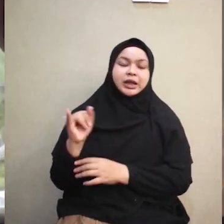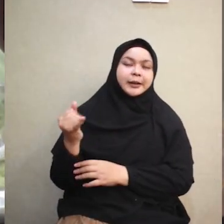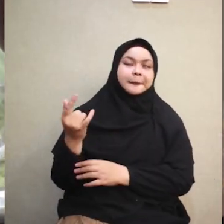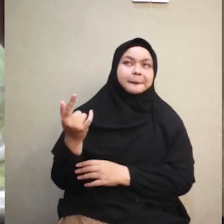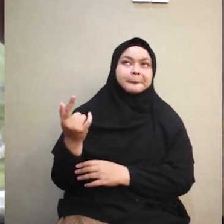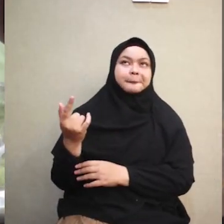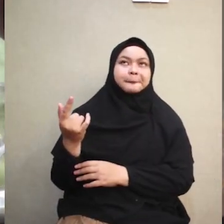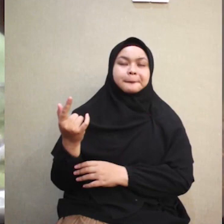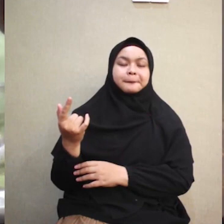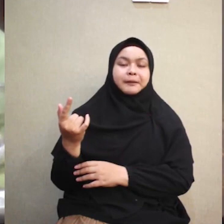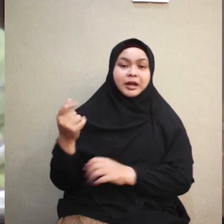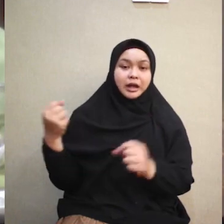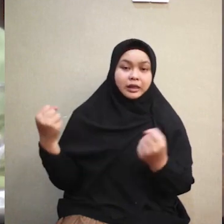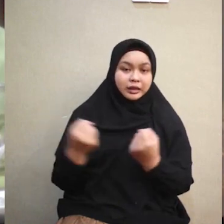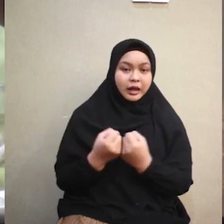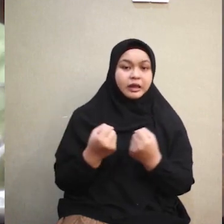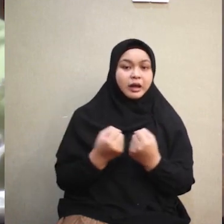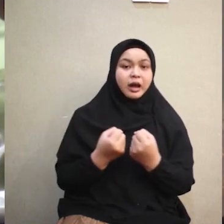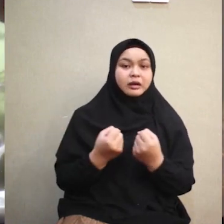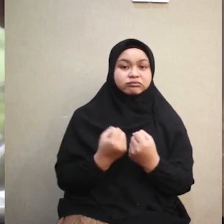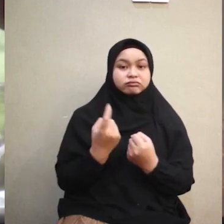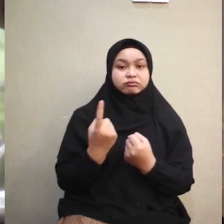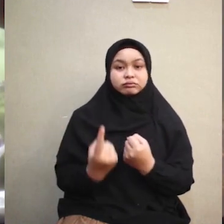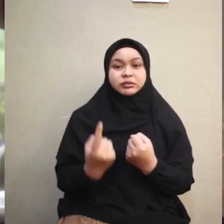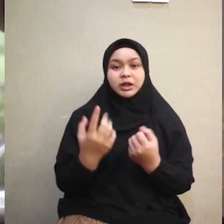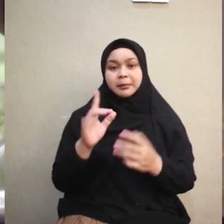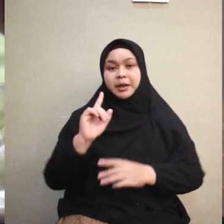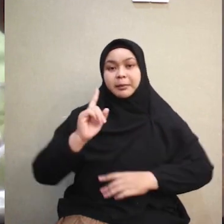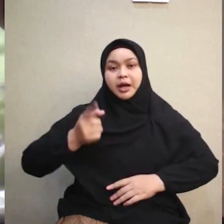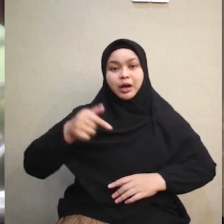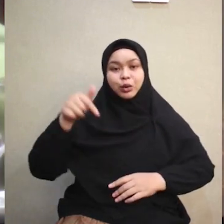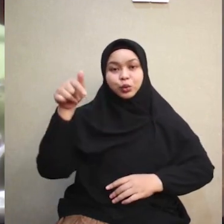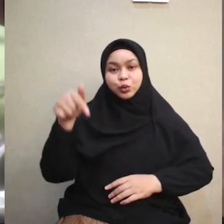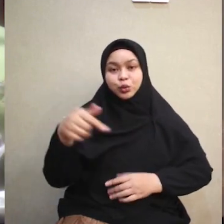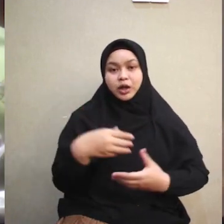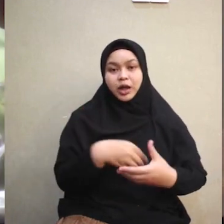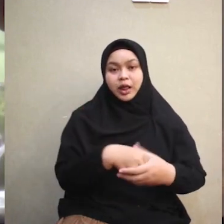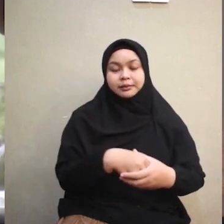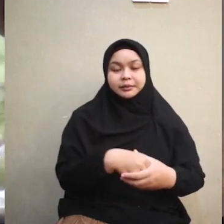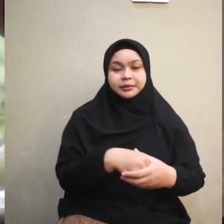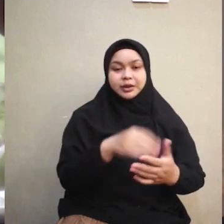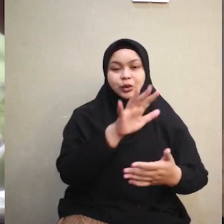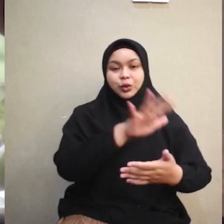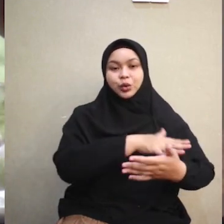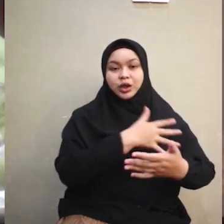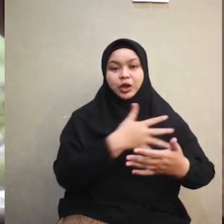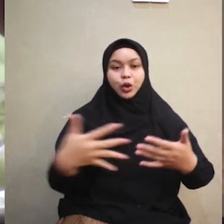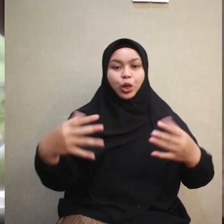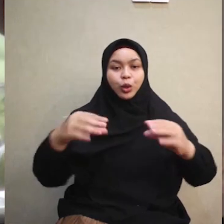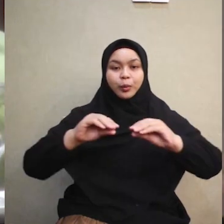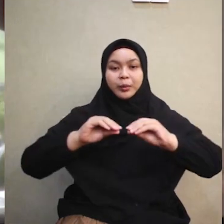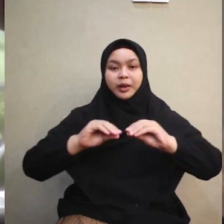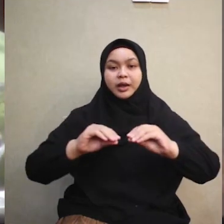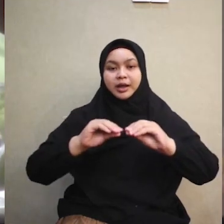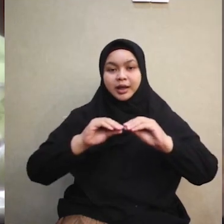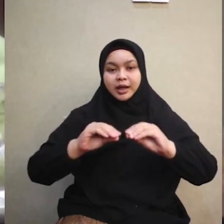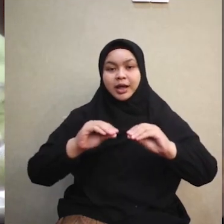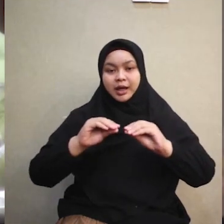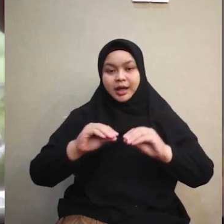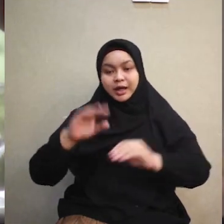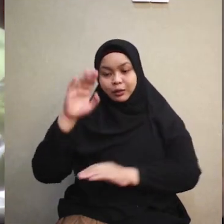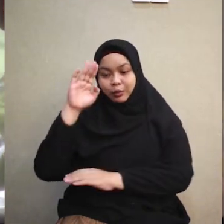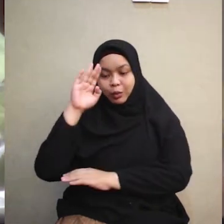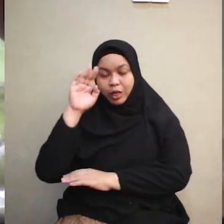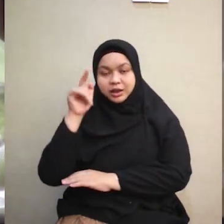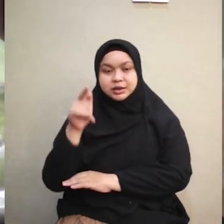tantangan tersendiri bahkan di dalam kurikulum pendidikan di kepolisian